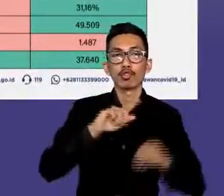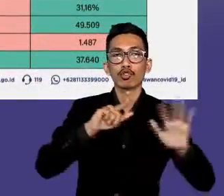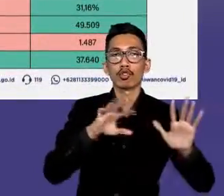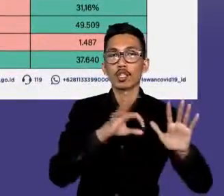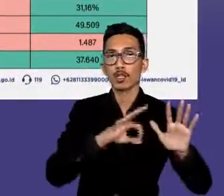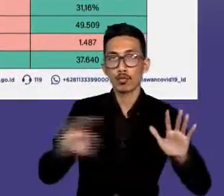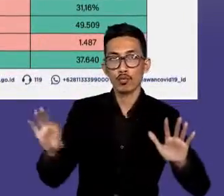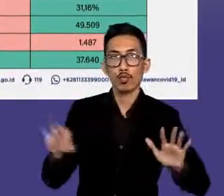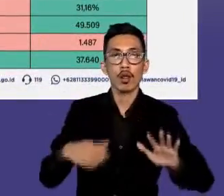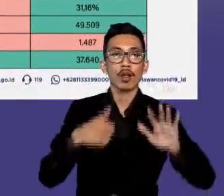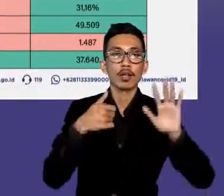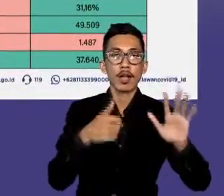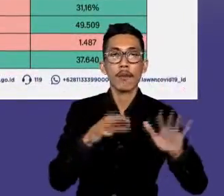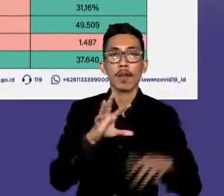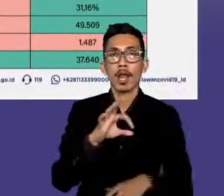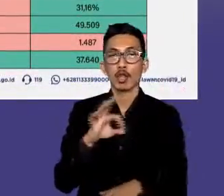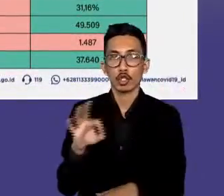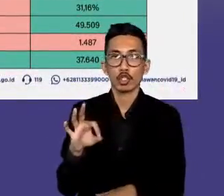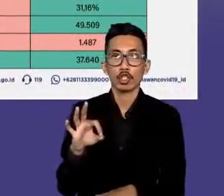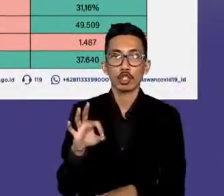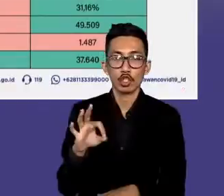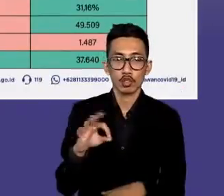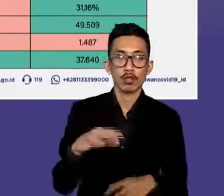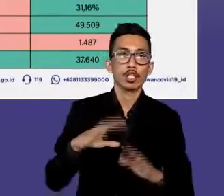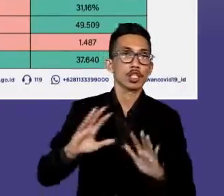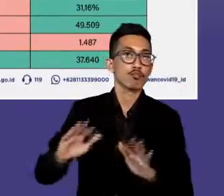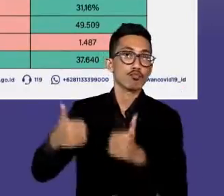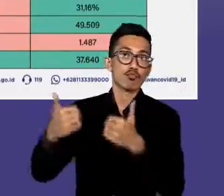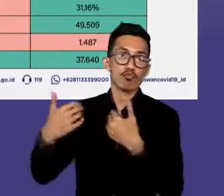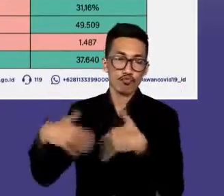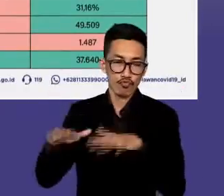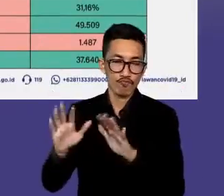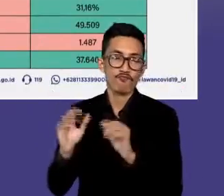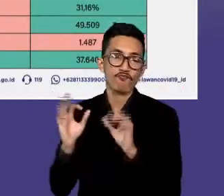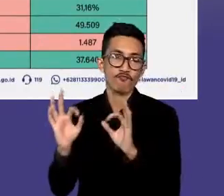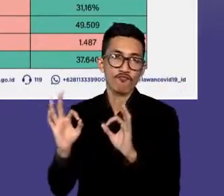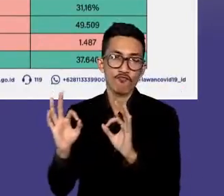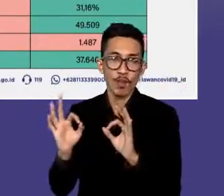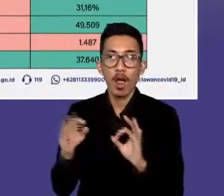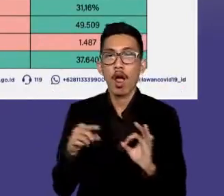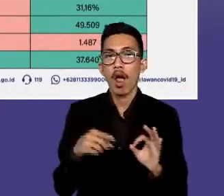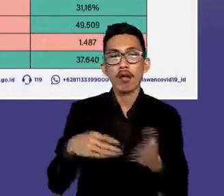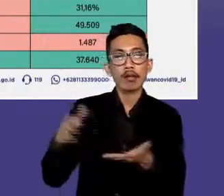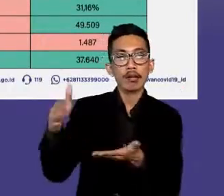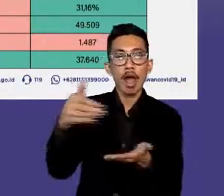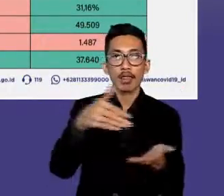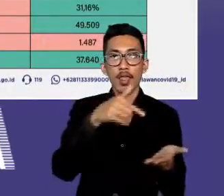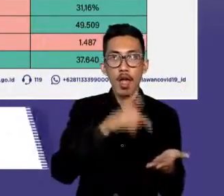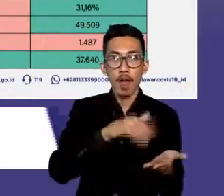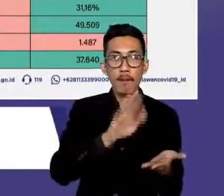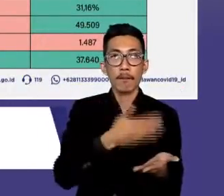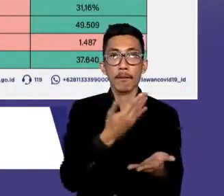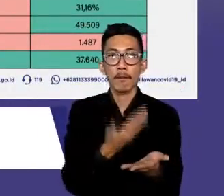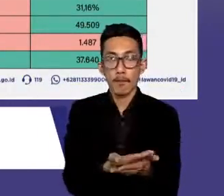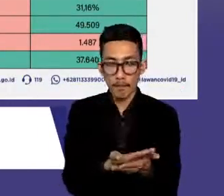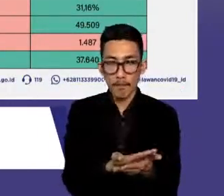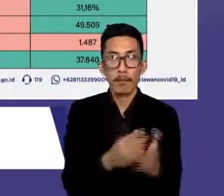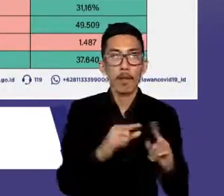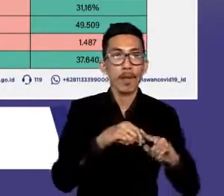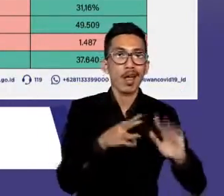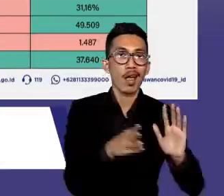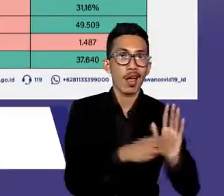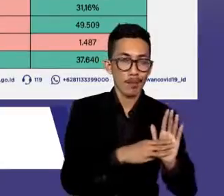7640 namun sayangnya jumlah kematian hingga pelaksanaan PKM level 14